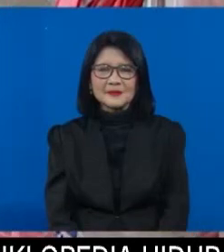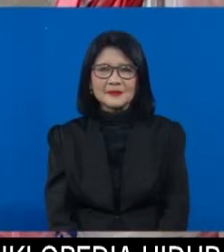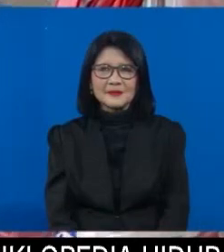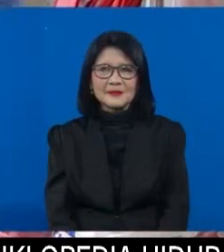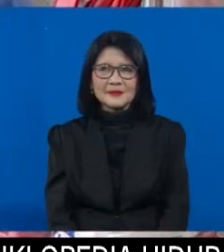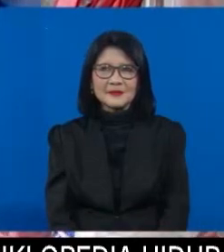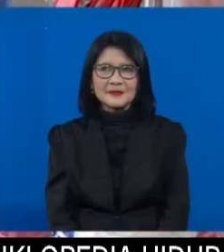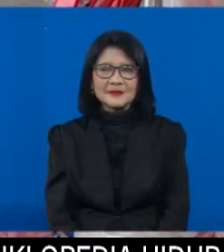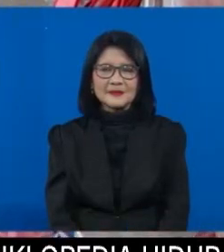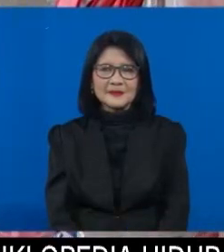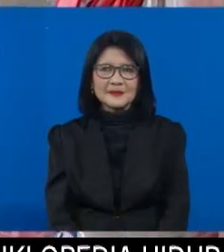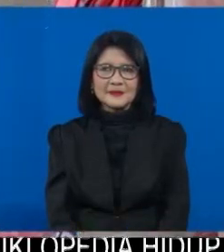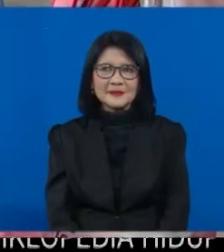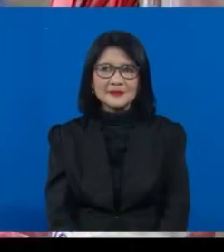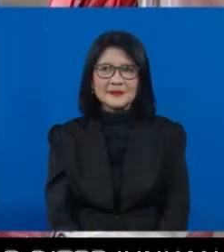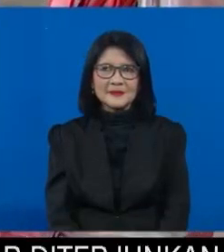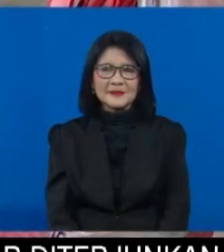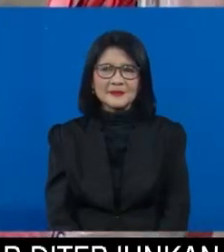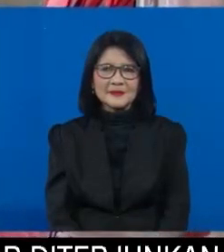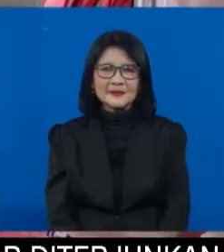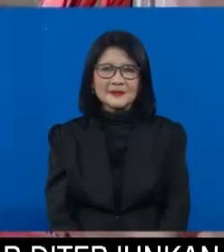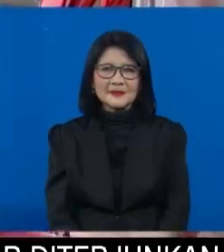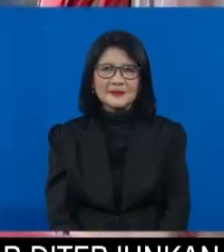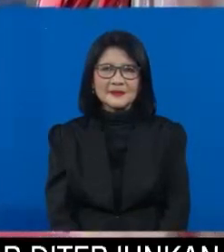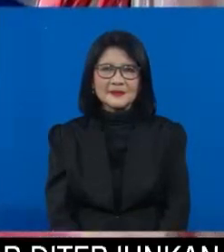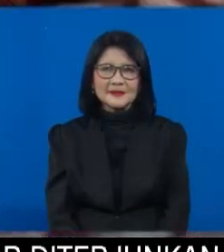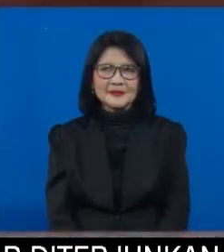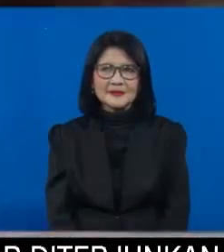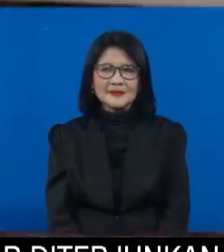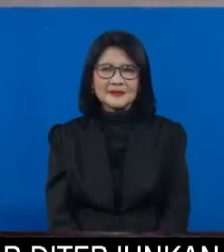Sambil nyemil. Kami potong-potong lagi ya.